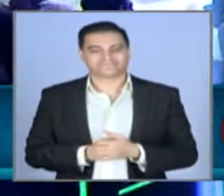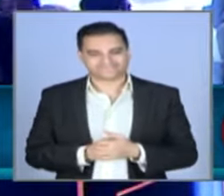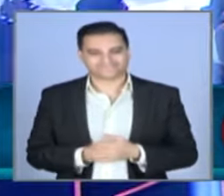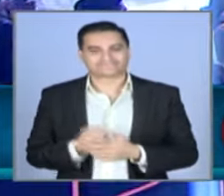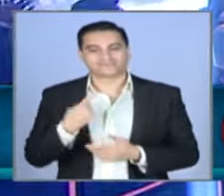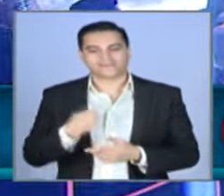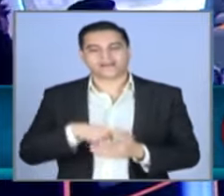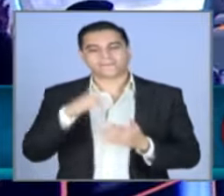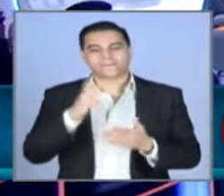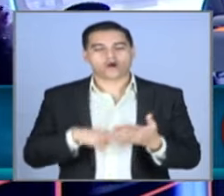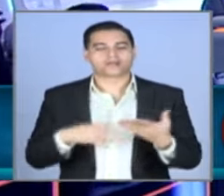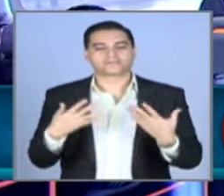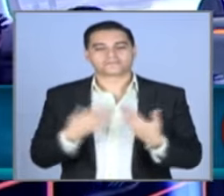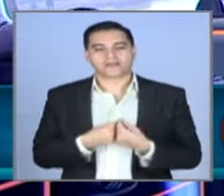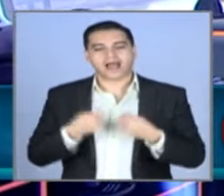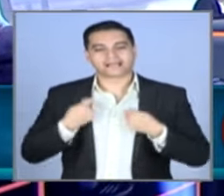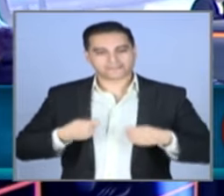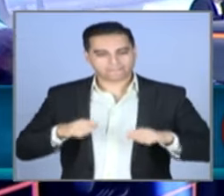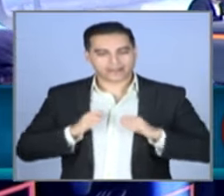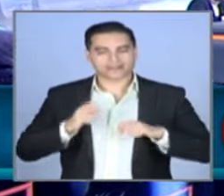المعاهدة كانت مع إسبانيا.